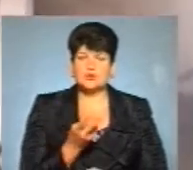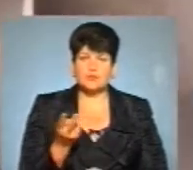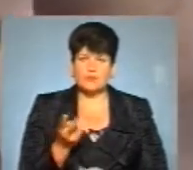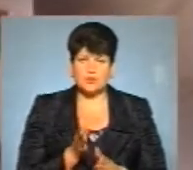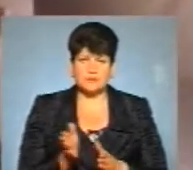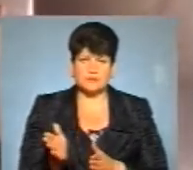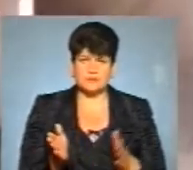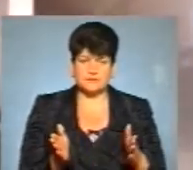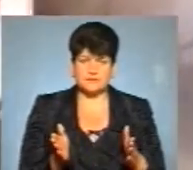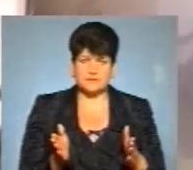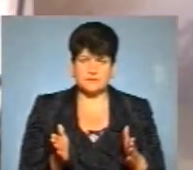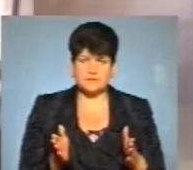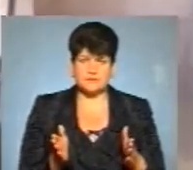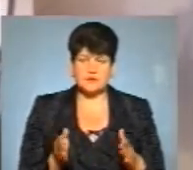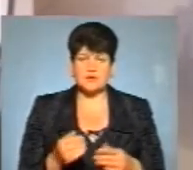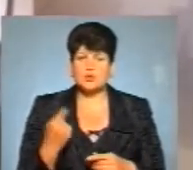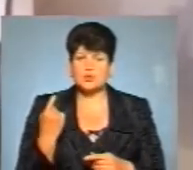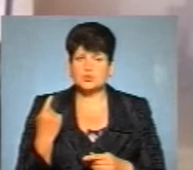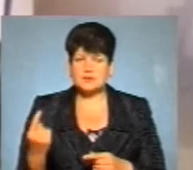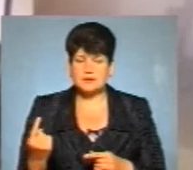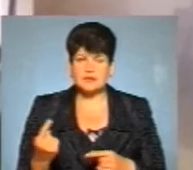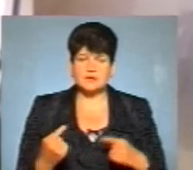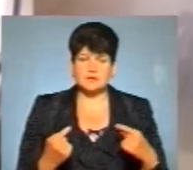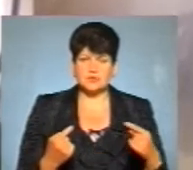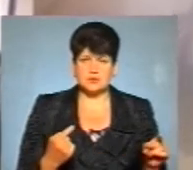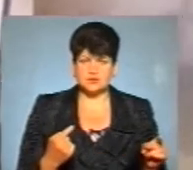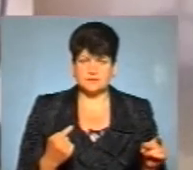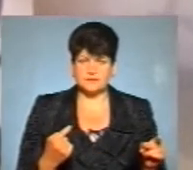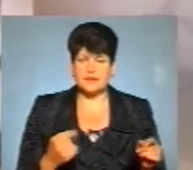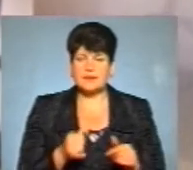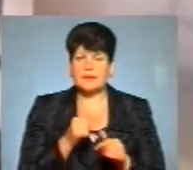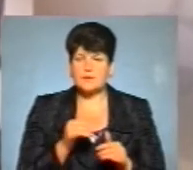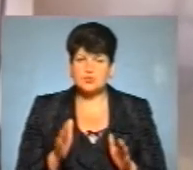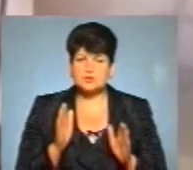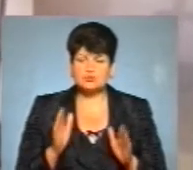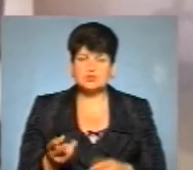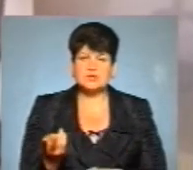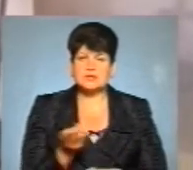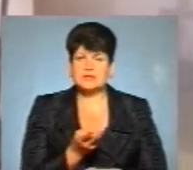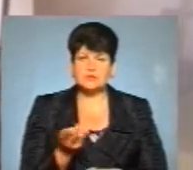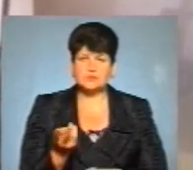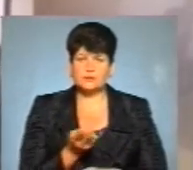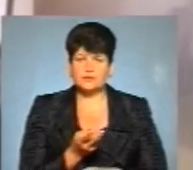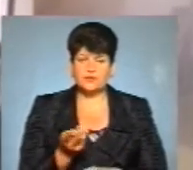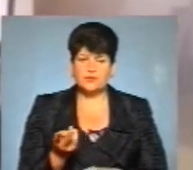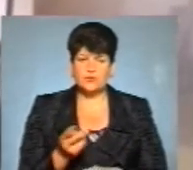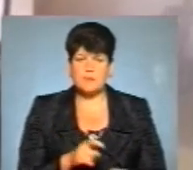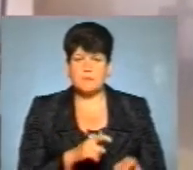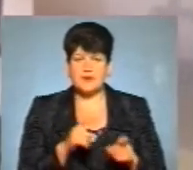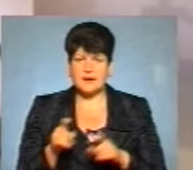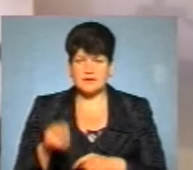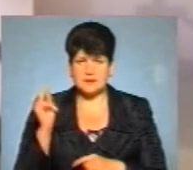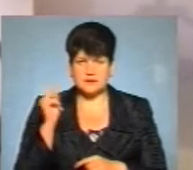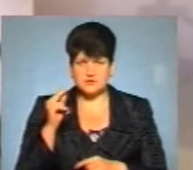підходів. Підходи до одних та підходи до інших. Не може бути двох дат перехідів на